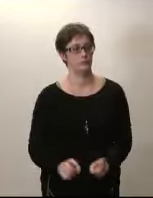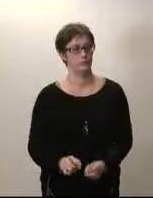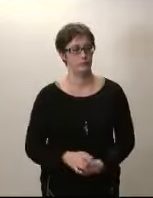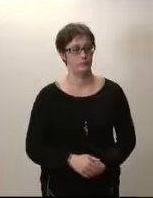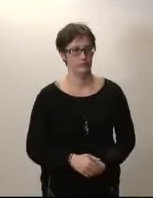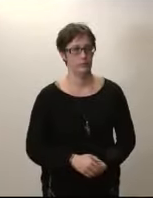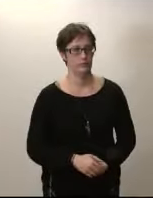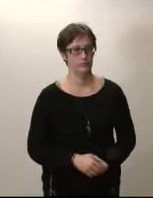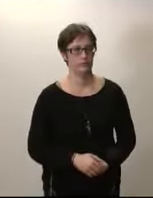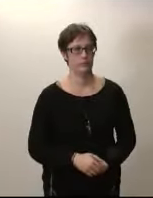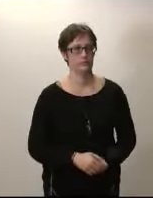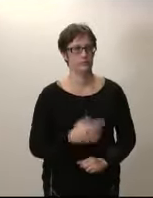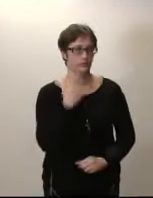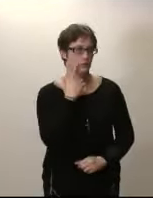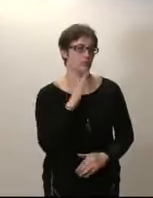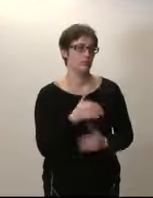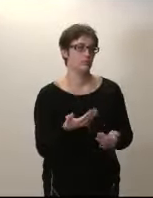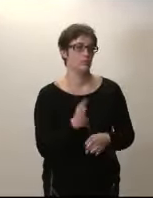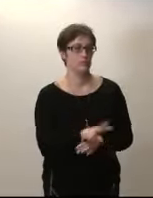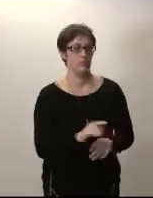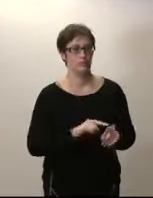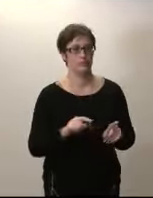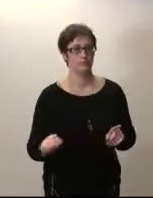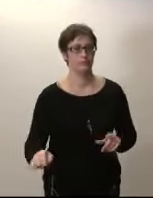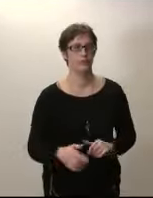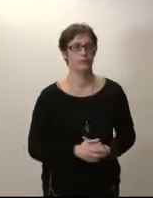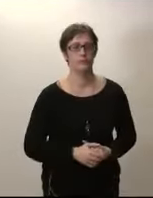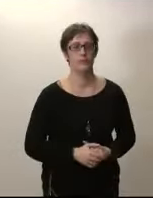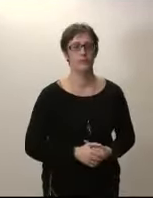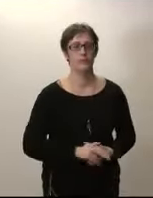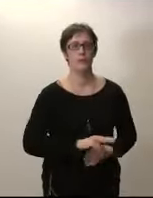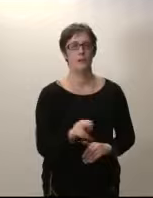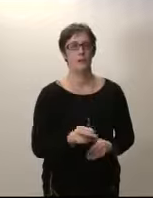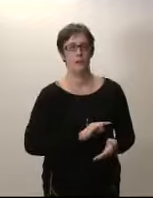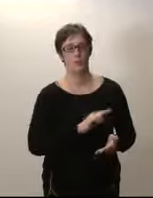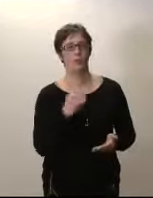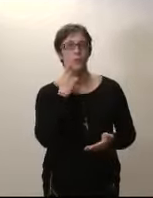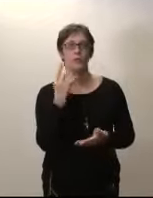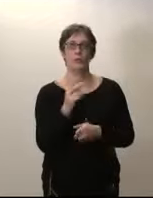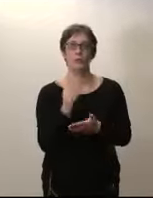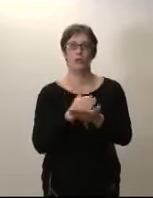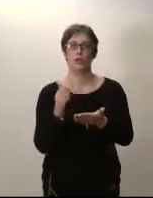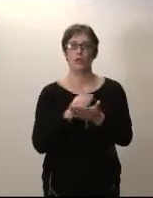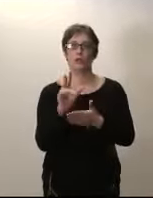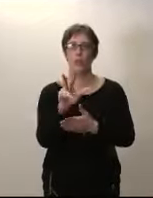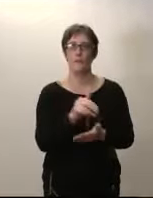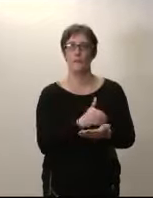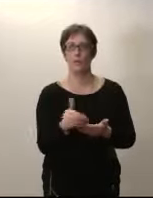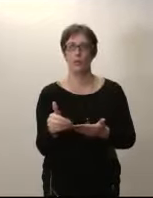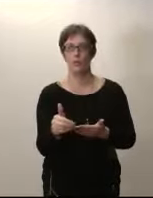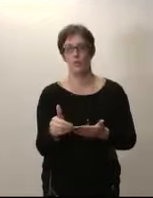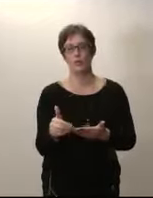diagramme que je vous présenterai après. Nous avions prévu de recourir à un emprunt à hauteur de 3 614 000. Eh bien,